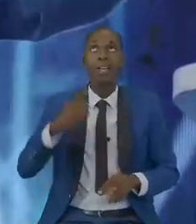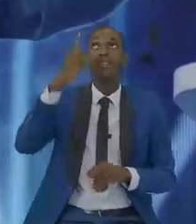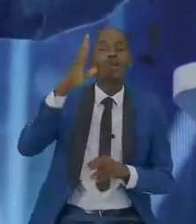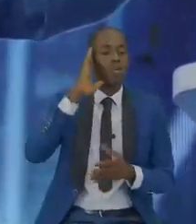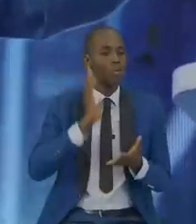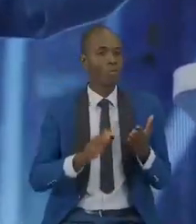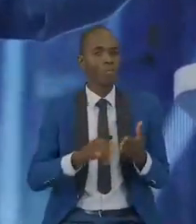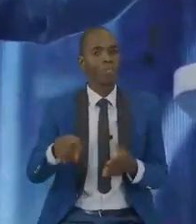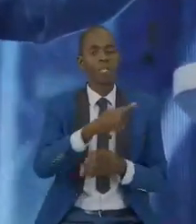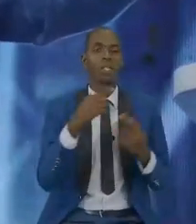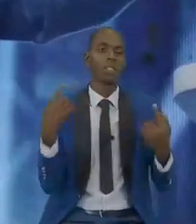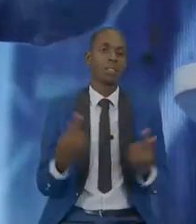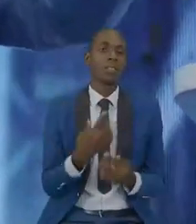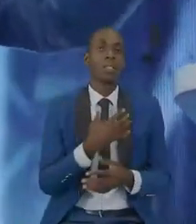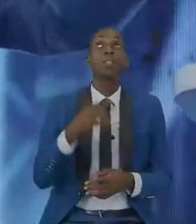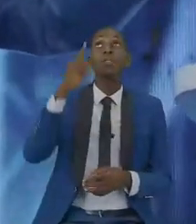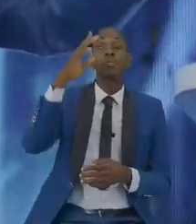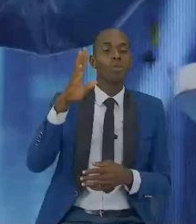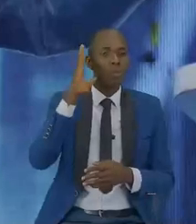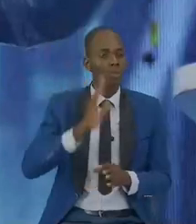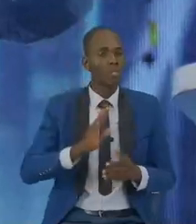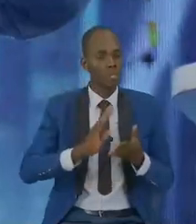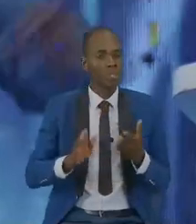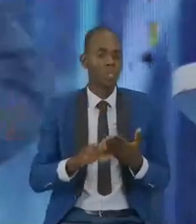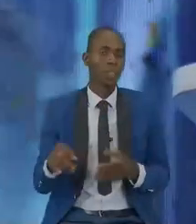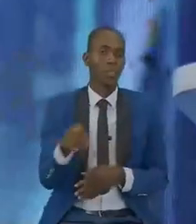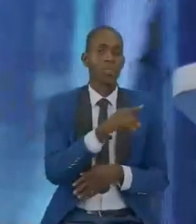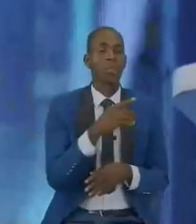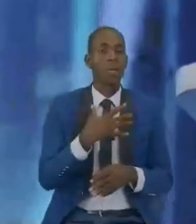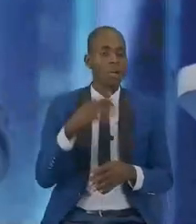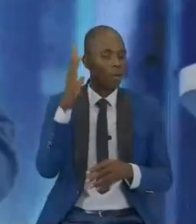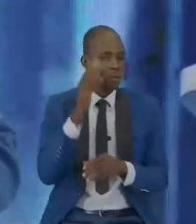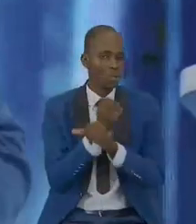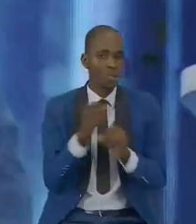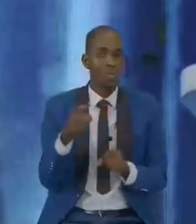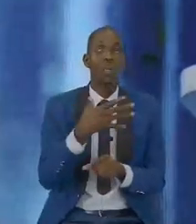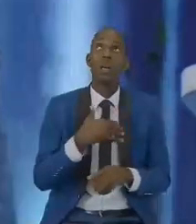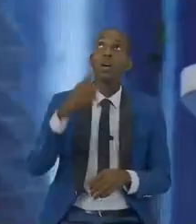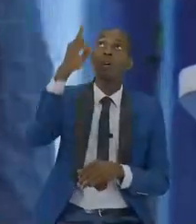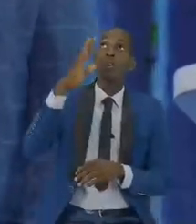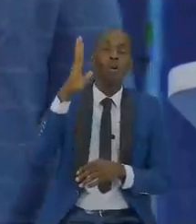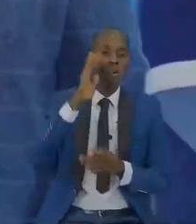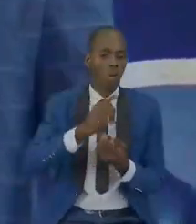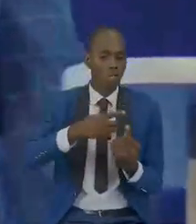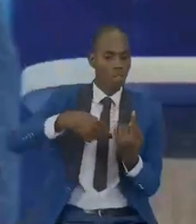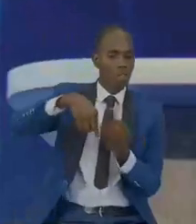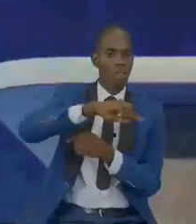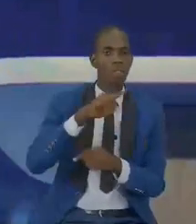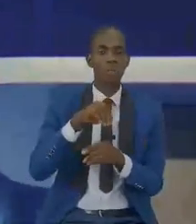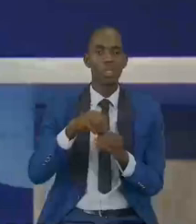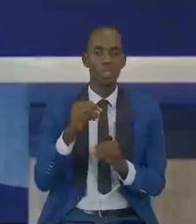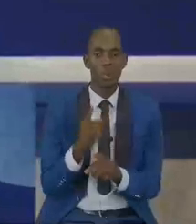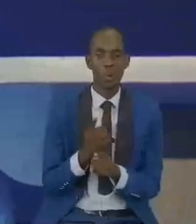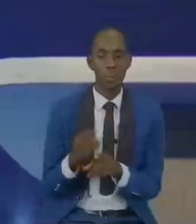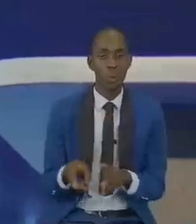personne vient, donne sa vie au Seigneur et Dieu va leur pardonner les péchés. Dieu va racheter leur âme. Dieu